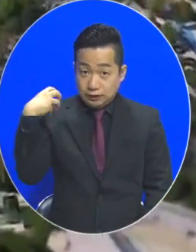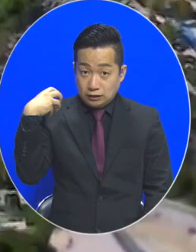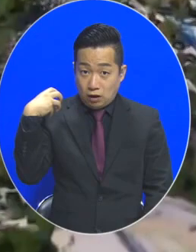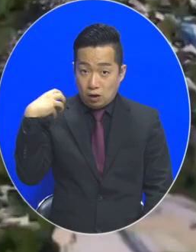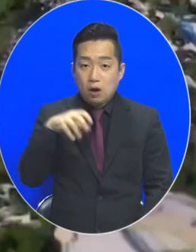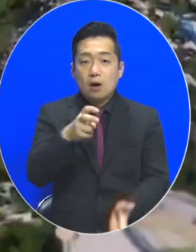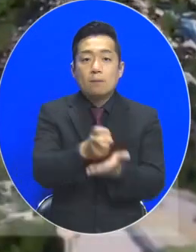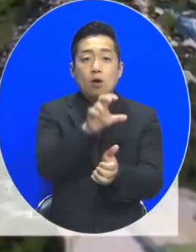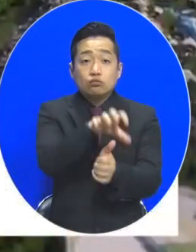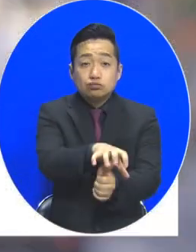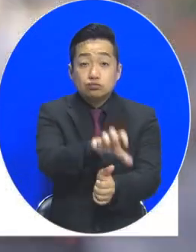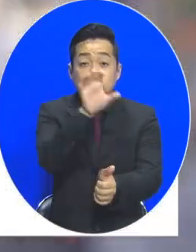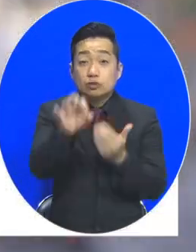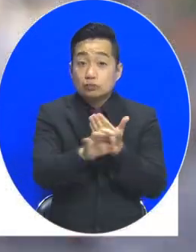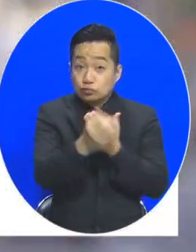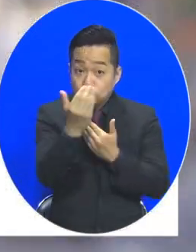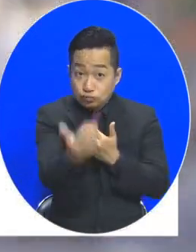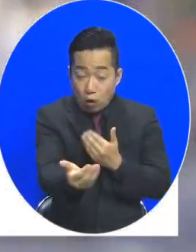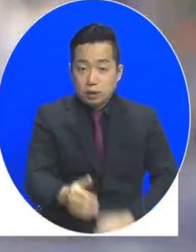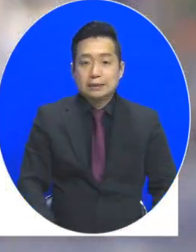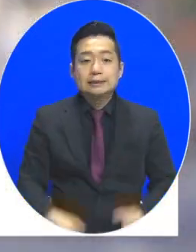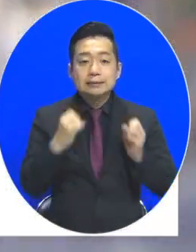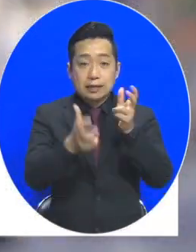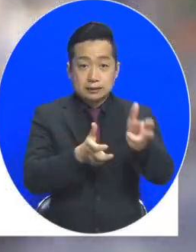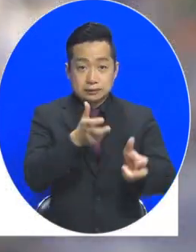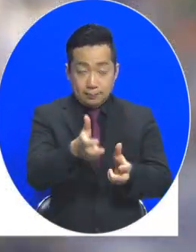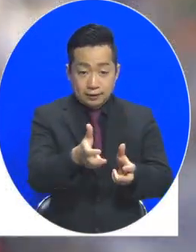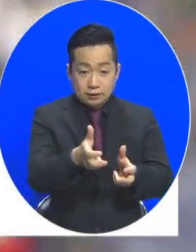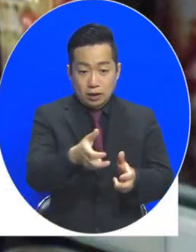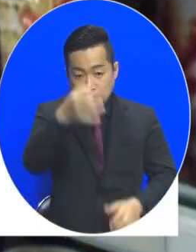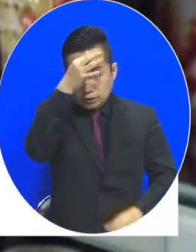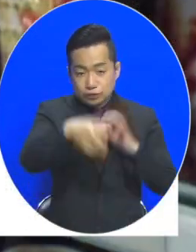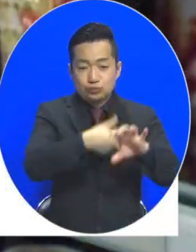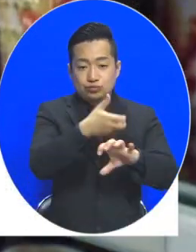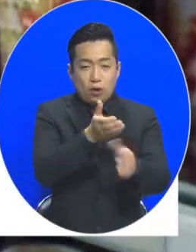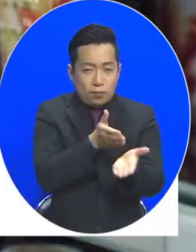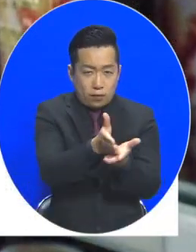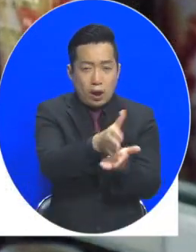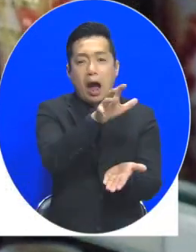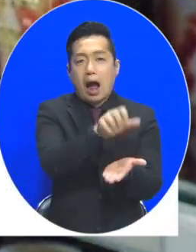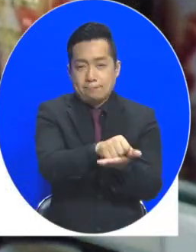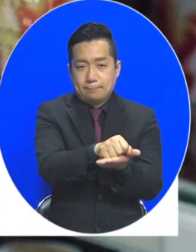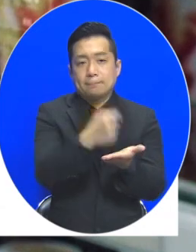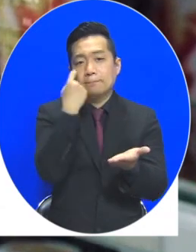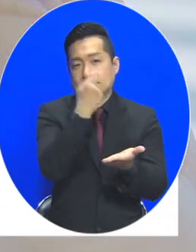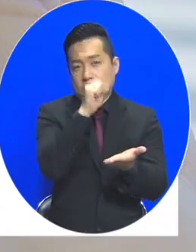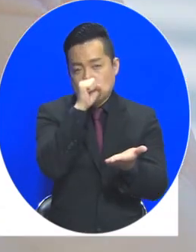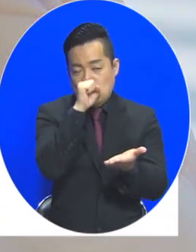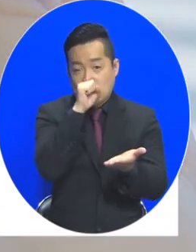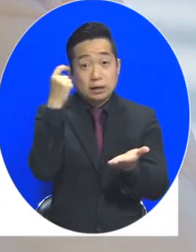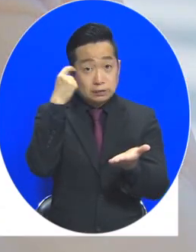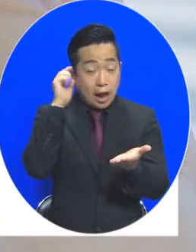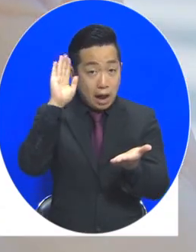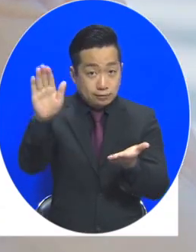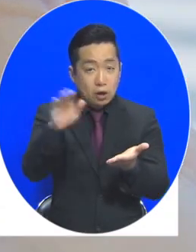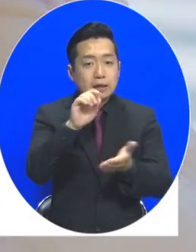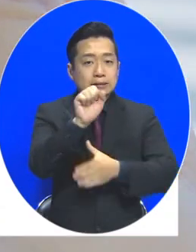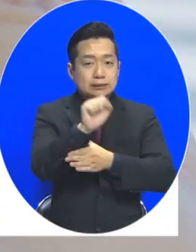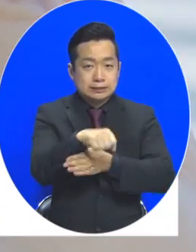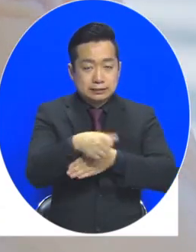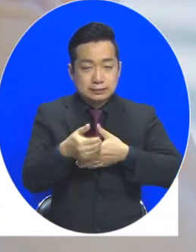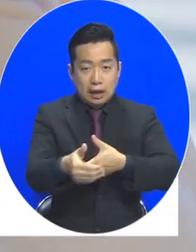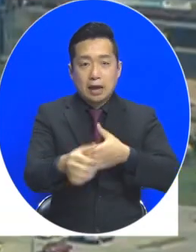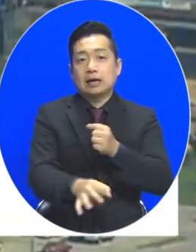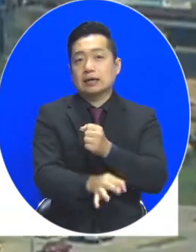규제 샌드박스 제도가 신선업 분야의 대표적인 규제 혁파 제도로 자리잡은 것으로 평가하고 앞으로 승인 절차